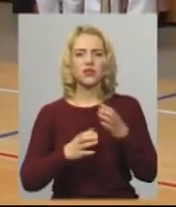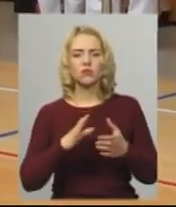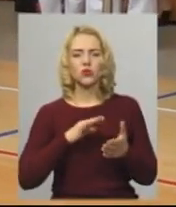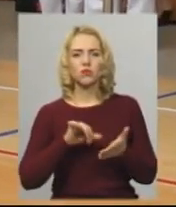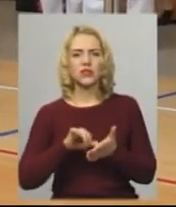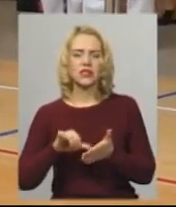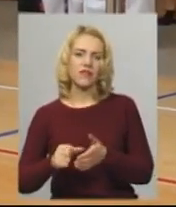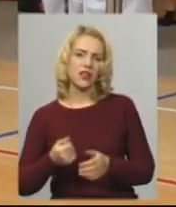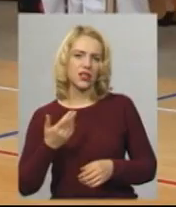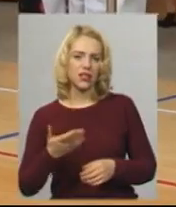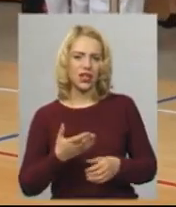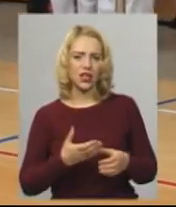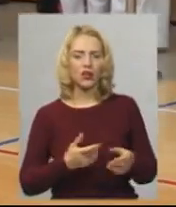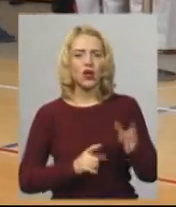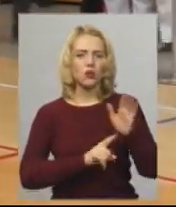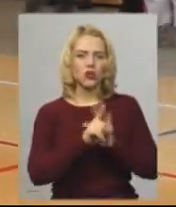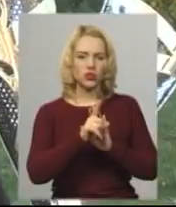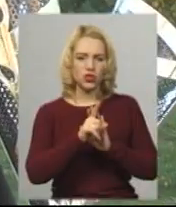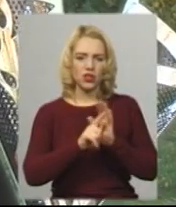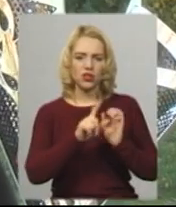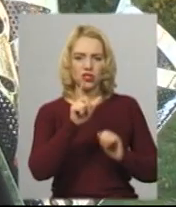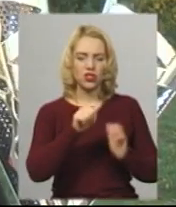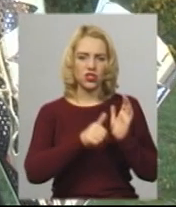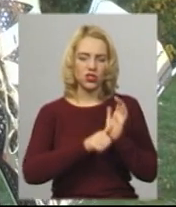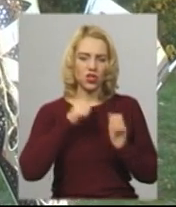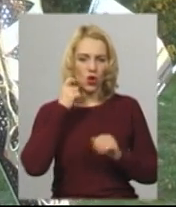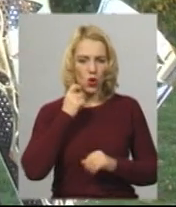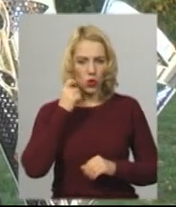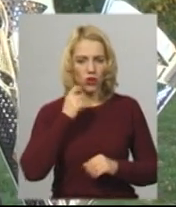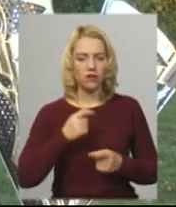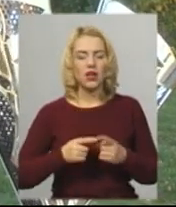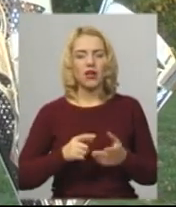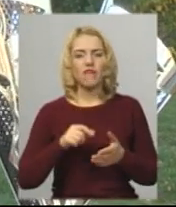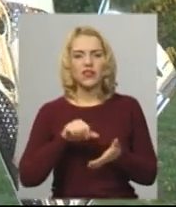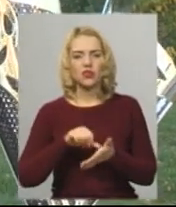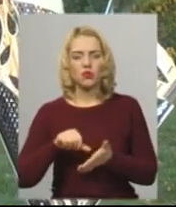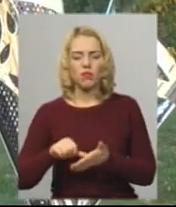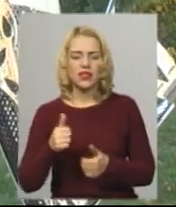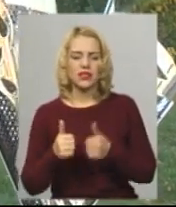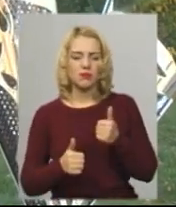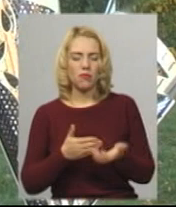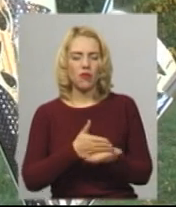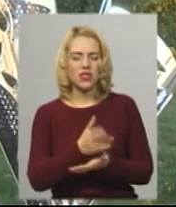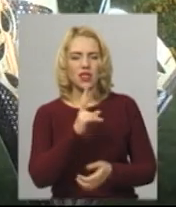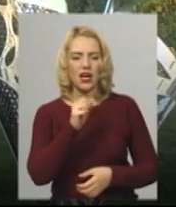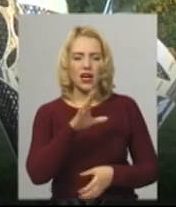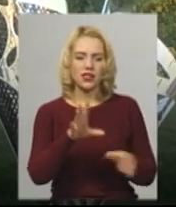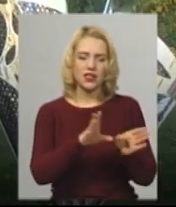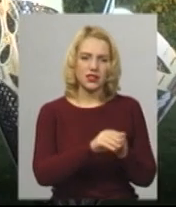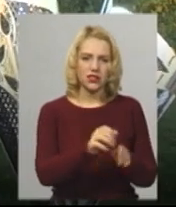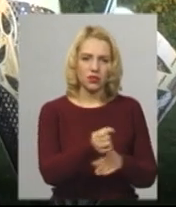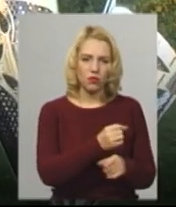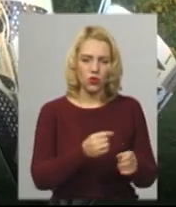категорій, починаючи від 6 років, додає Гаррі Остілевич. Виступали змагання по версіям ката зі зброєю, ката без